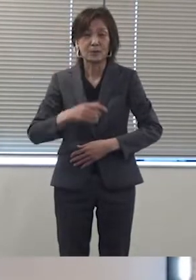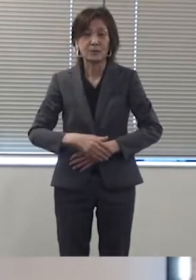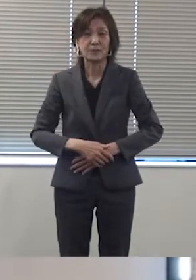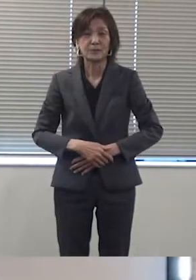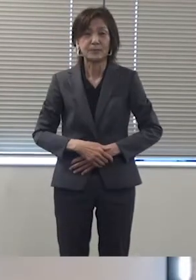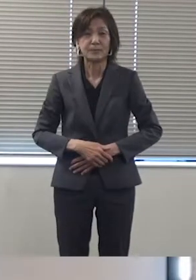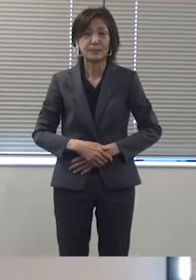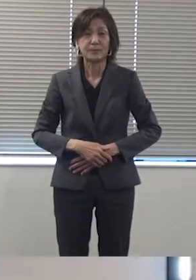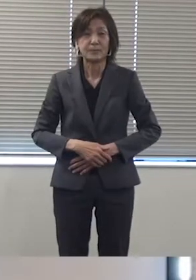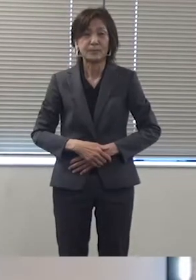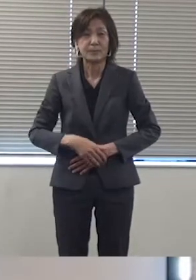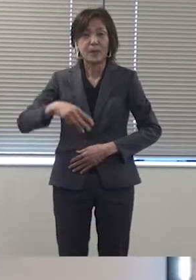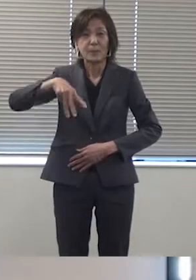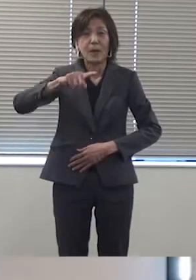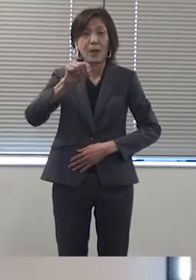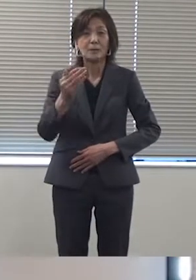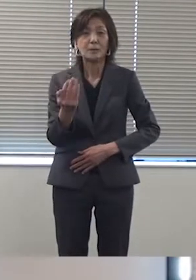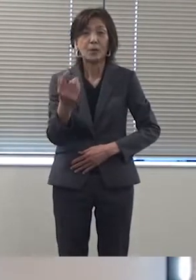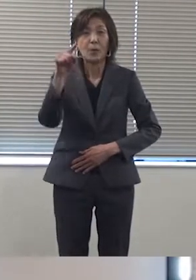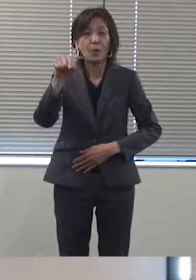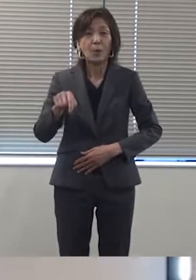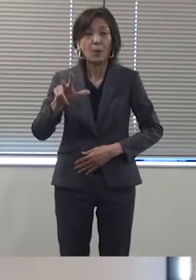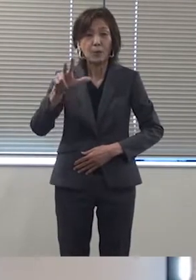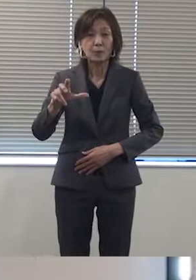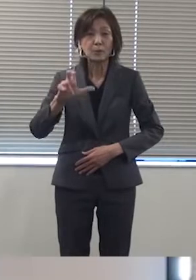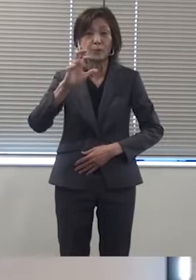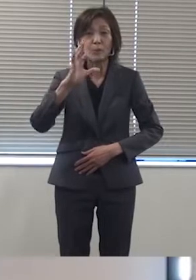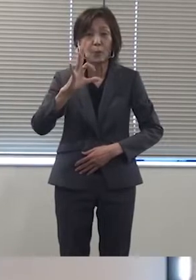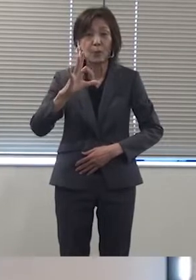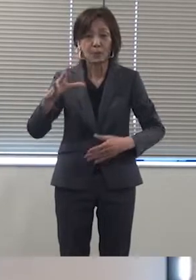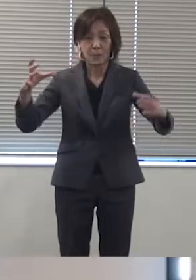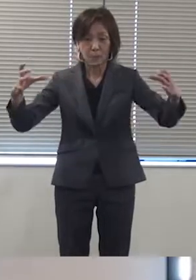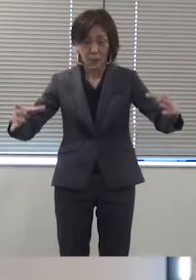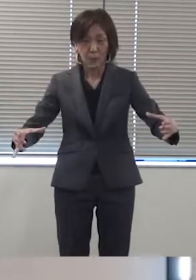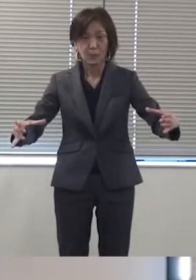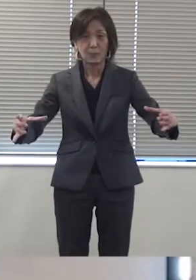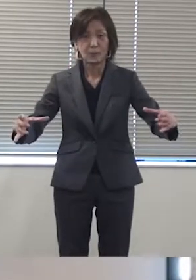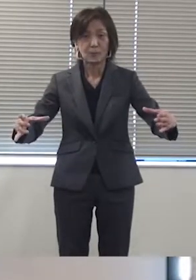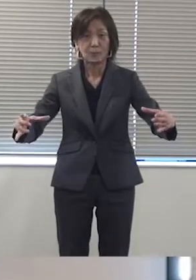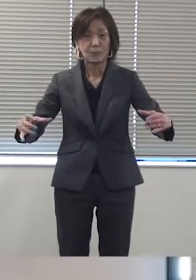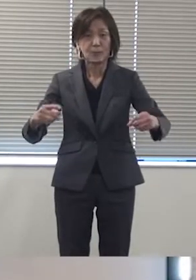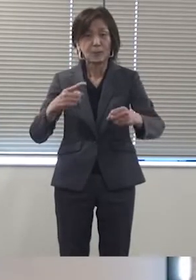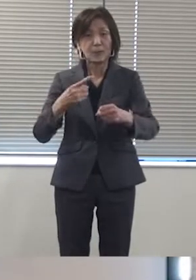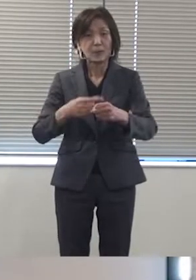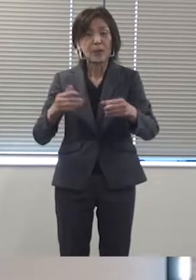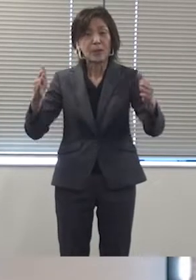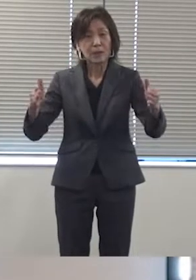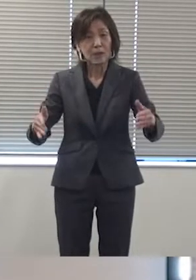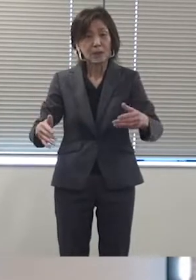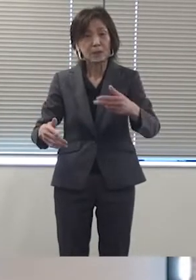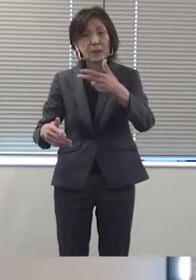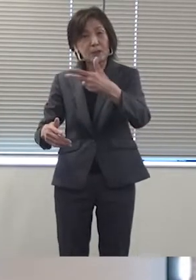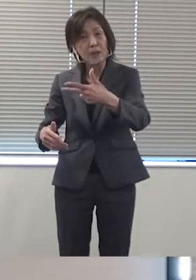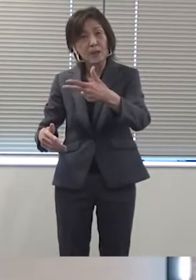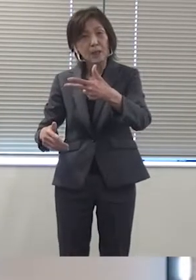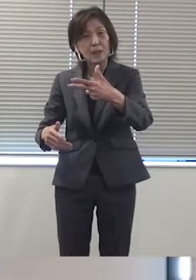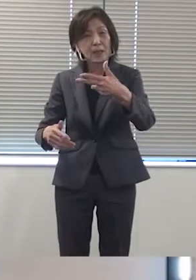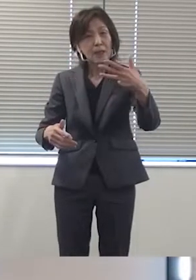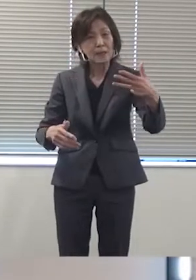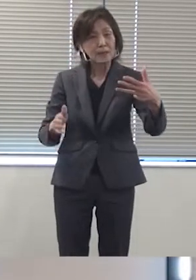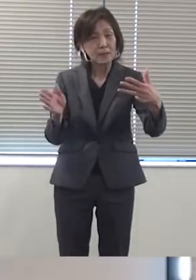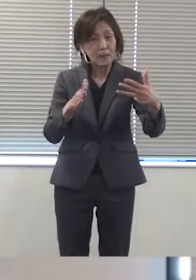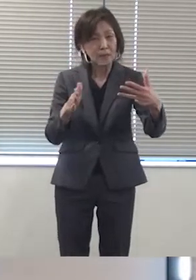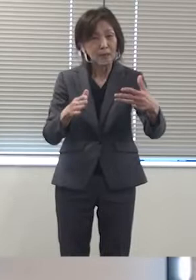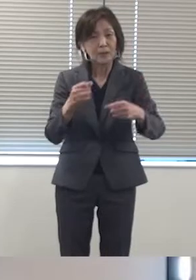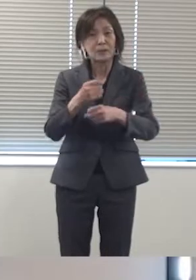ですが、年間に7、8カ所整備をしておりまして、令和4年と8カ所、そこに書いてあります小中学